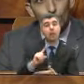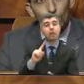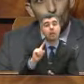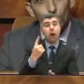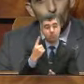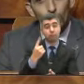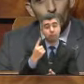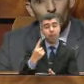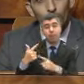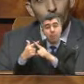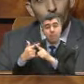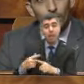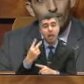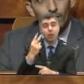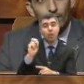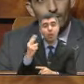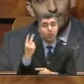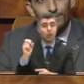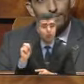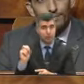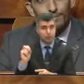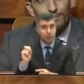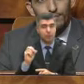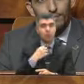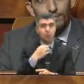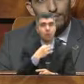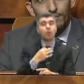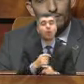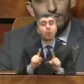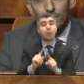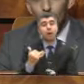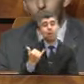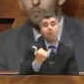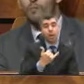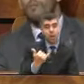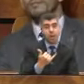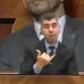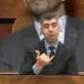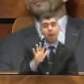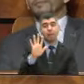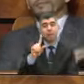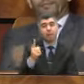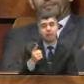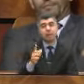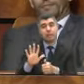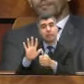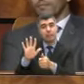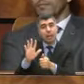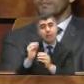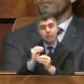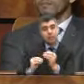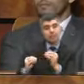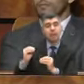شيء كبير. 7.25 من الميزانية العامة، 14.5 زيادة عن القانون المالية ديال